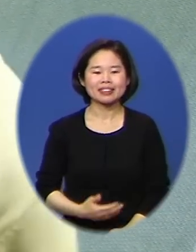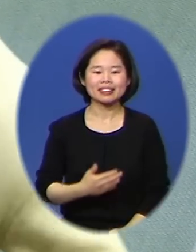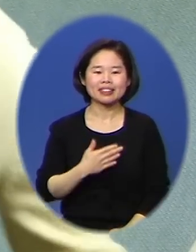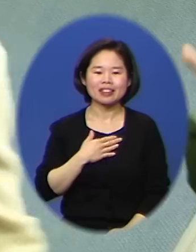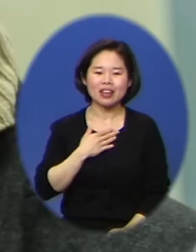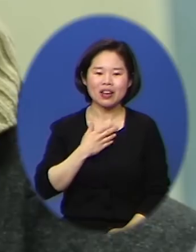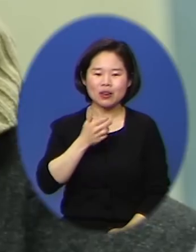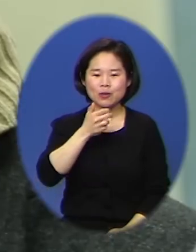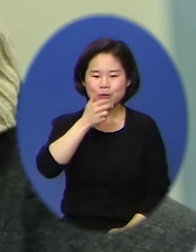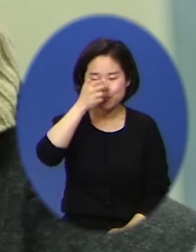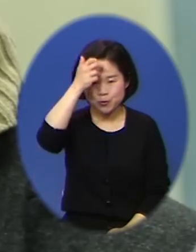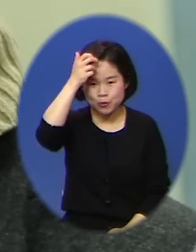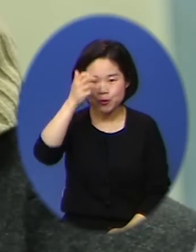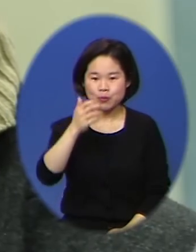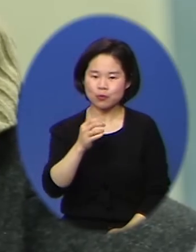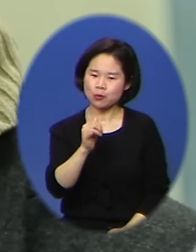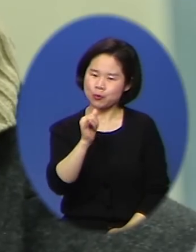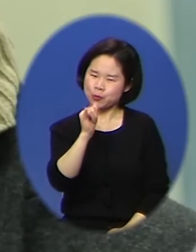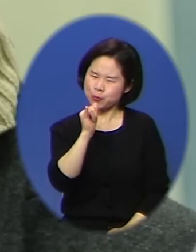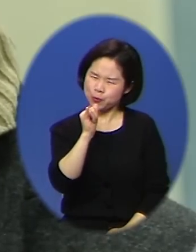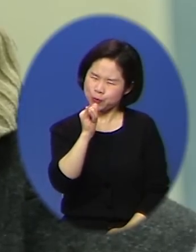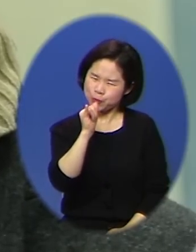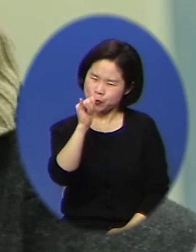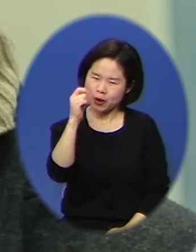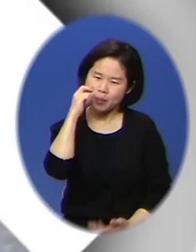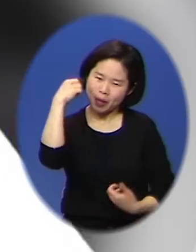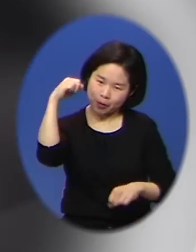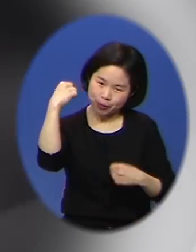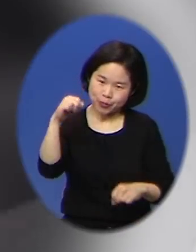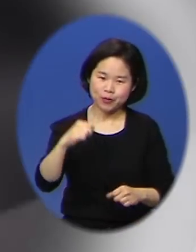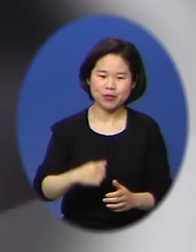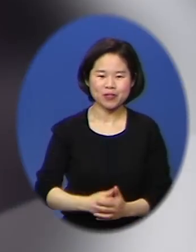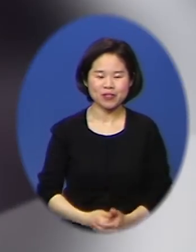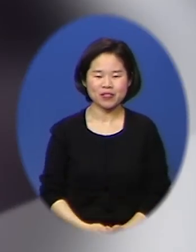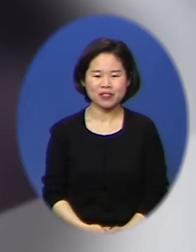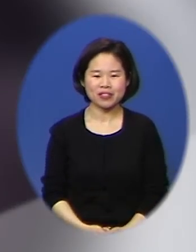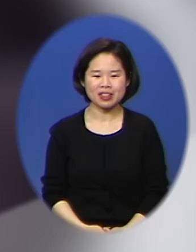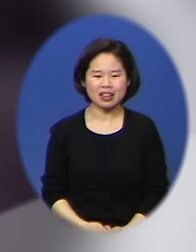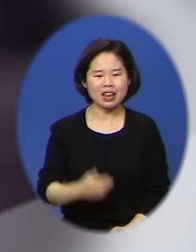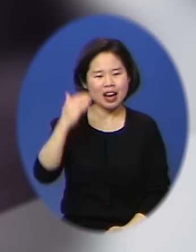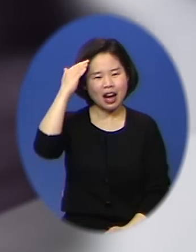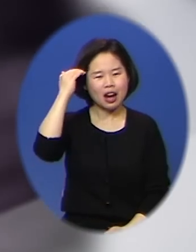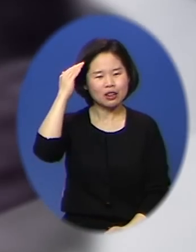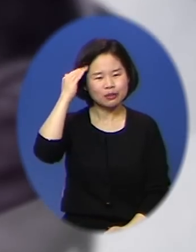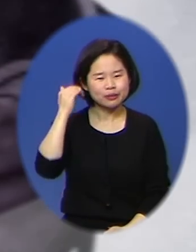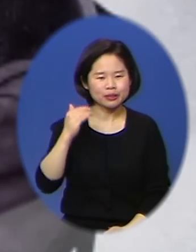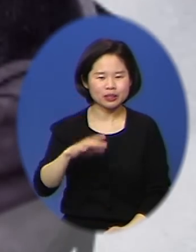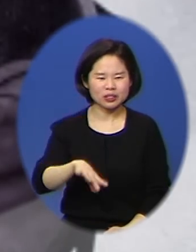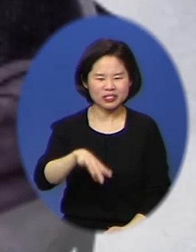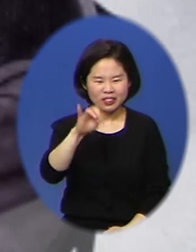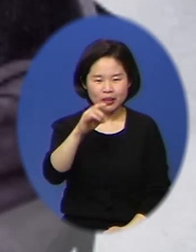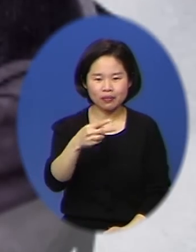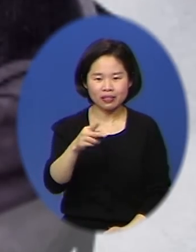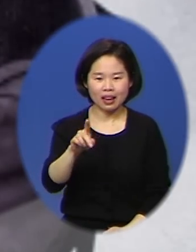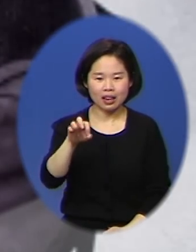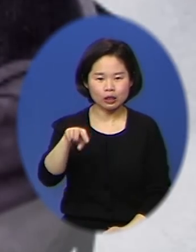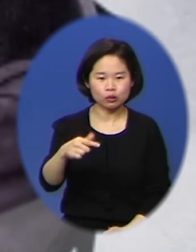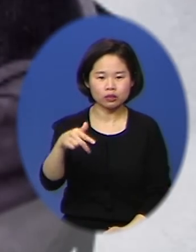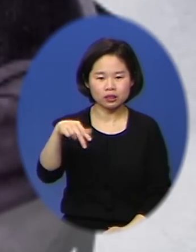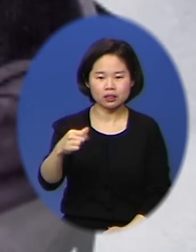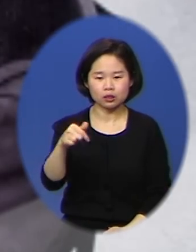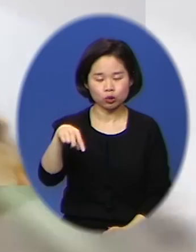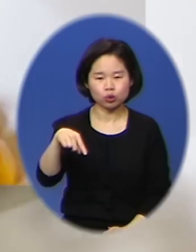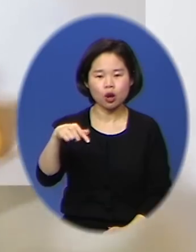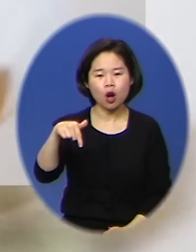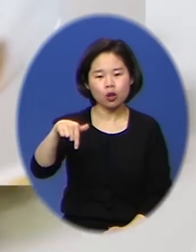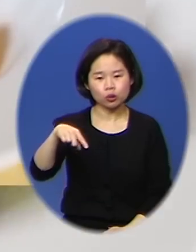꿈이 진짜 훌륭한 배우가 되고 싶다. 국내 첫 번째 다운증후군 배우로 이름이 알려진